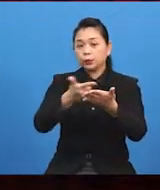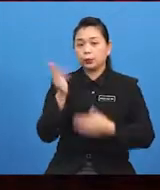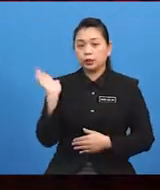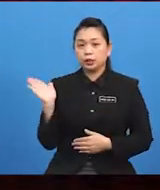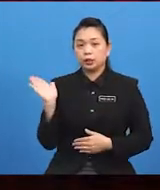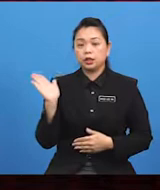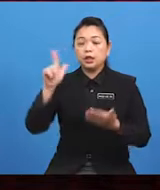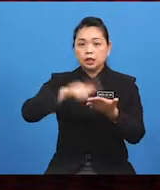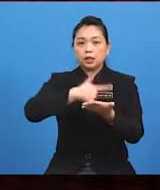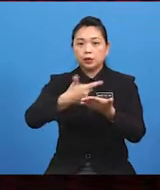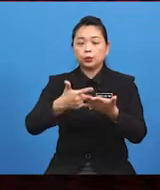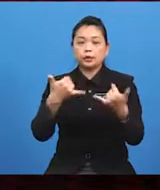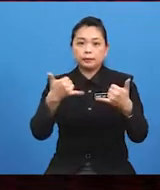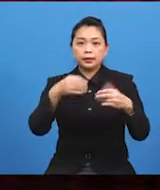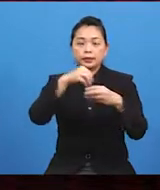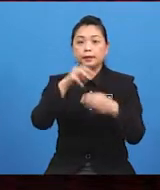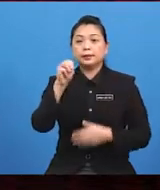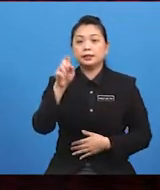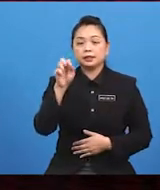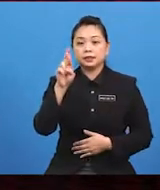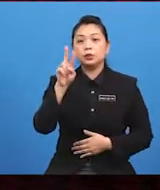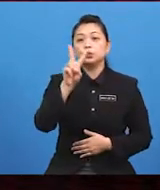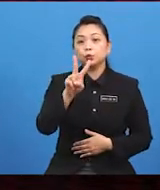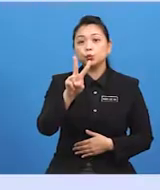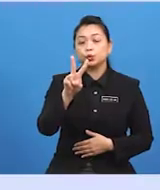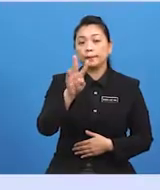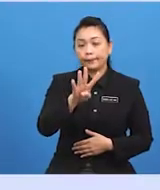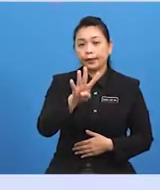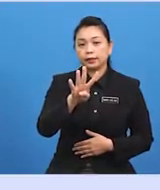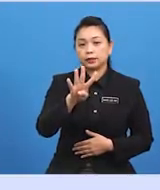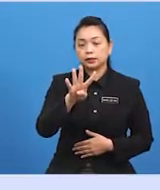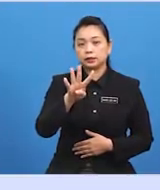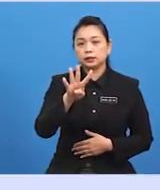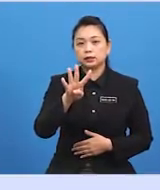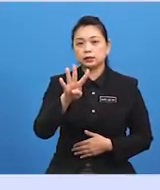Betul, lagu ini dimainkan dalam meter 2/4. Ketiga,